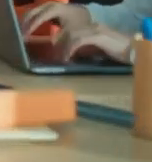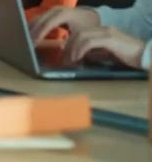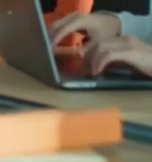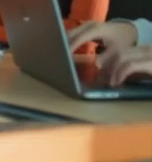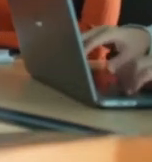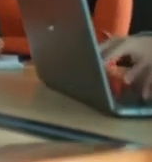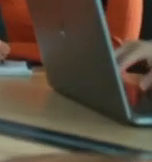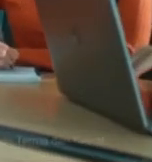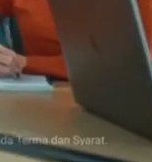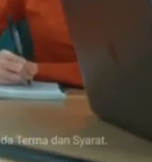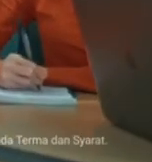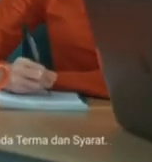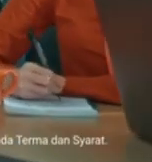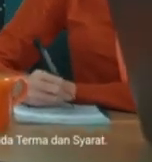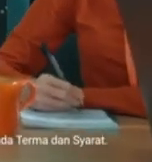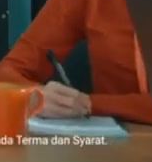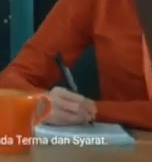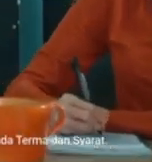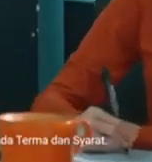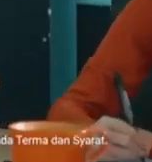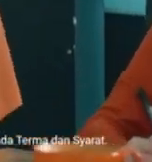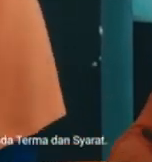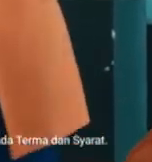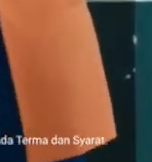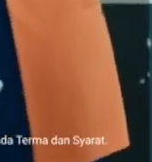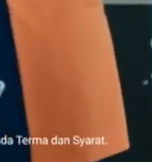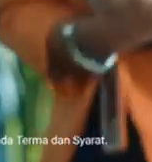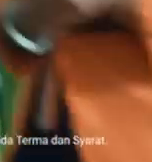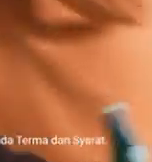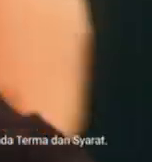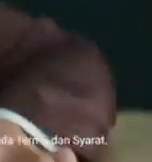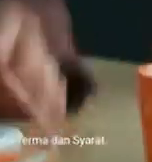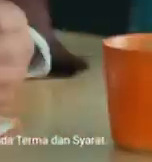Beli, beli! Bos, betul lah Shopee ada pengantaran percuma.